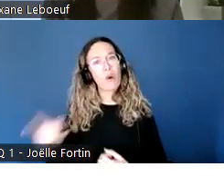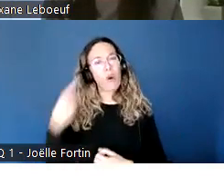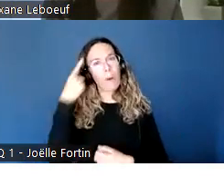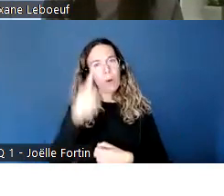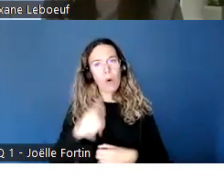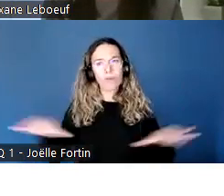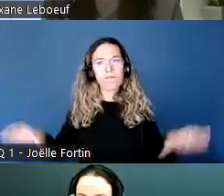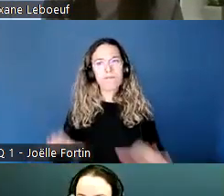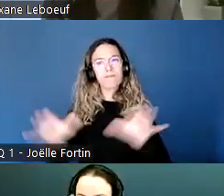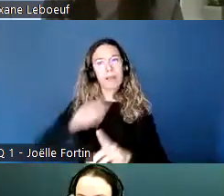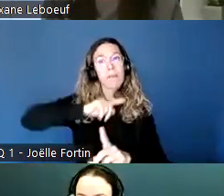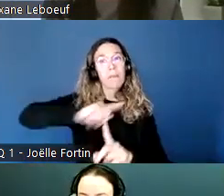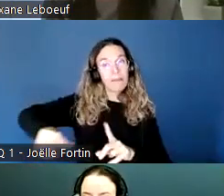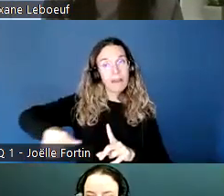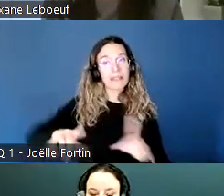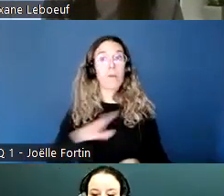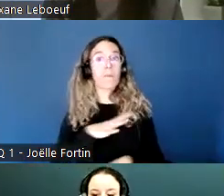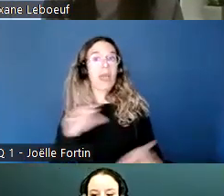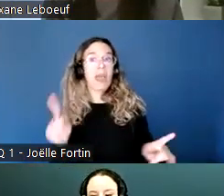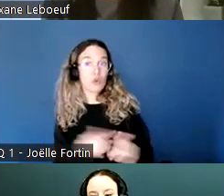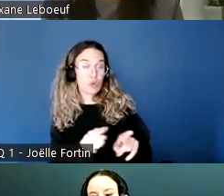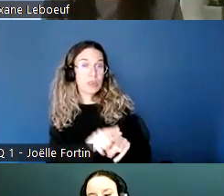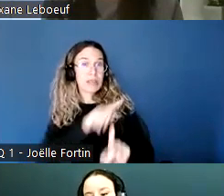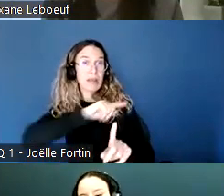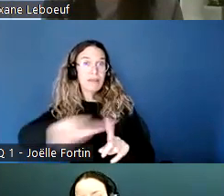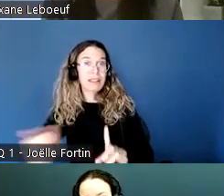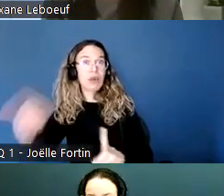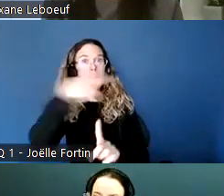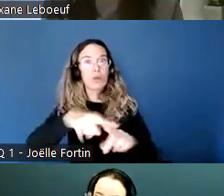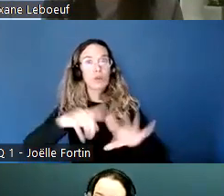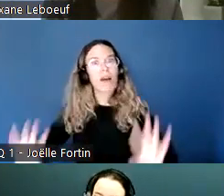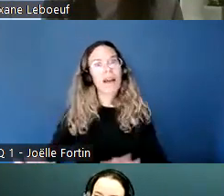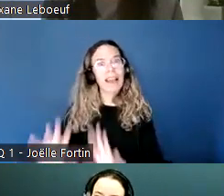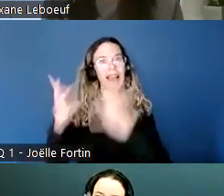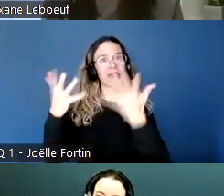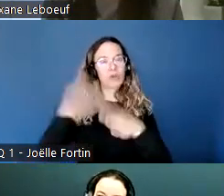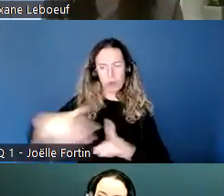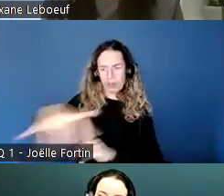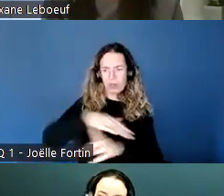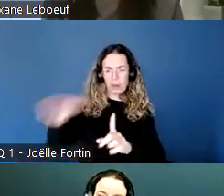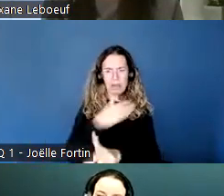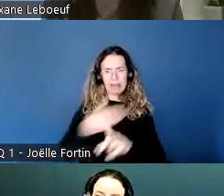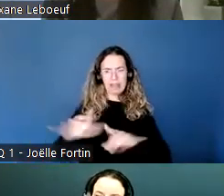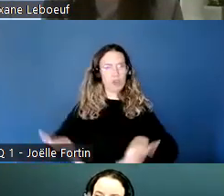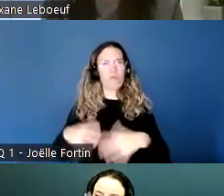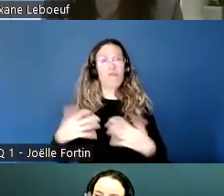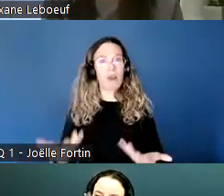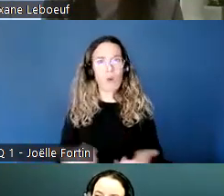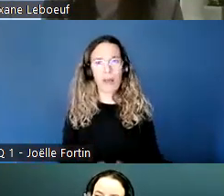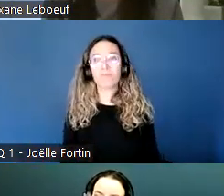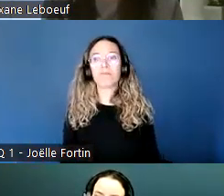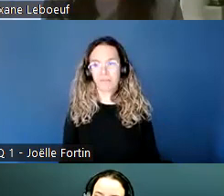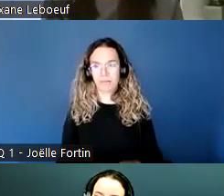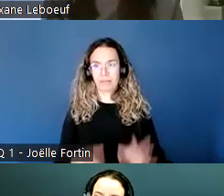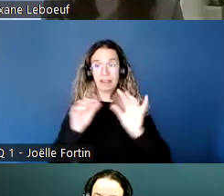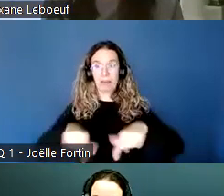à la fois en prévention, mais aussi en réaction aux situations de maltraitance. Ce qui nous amène à